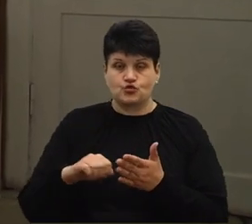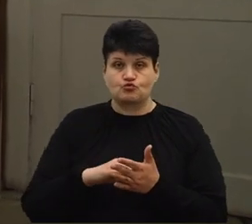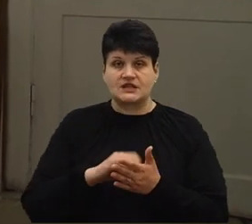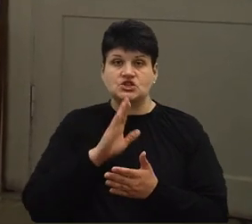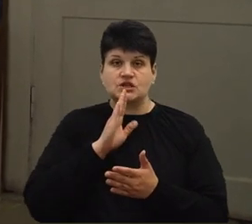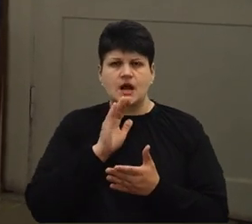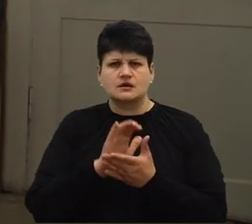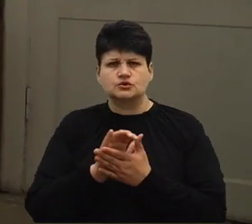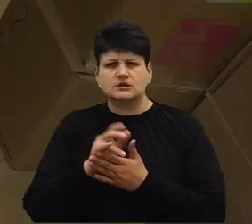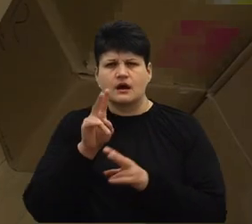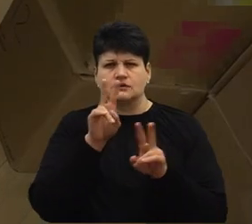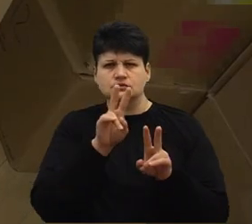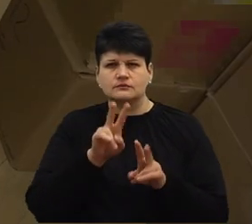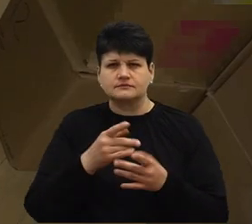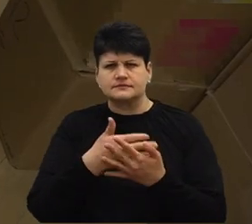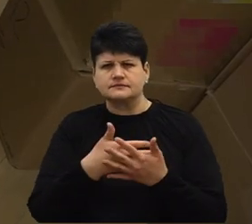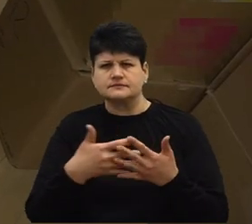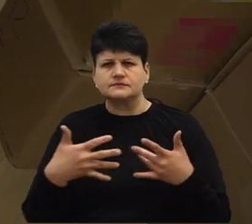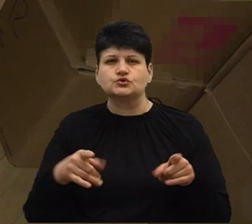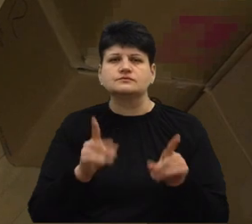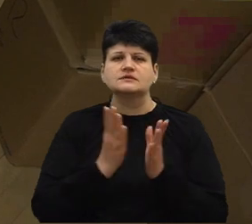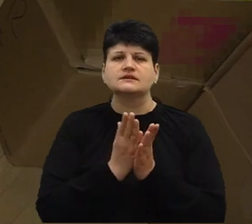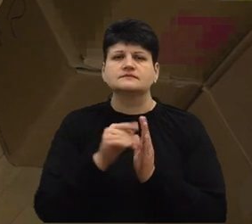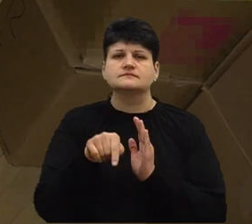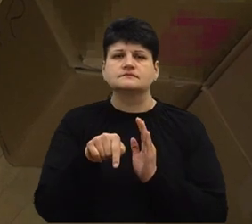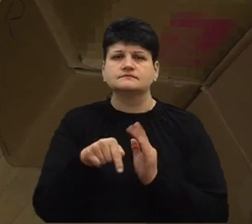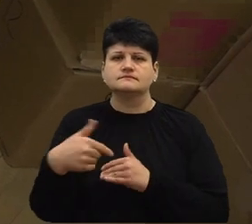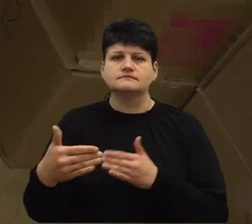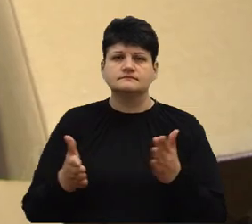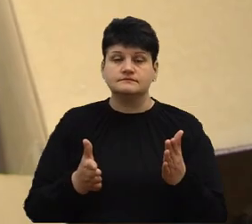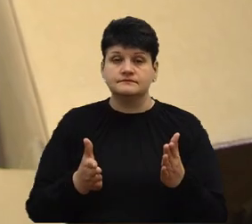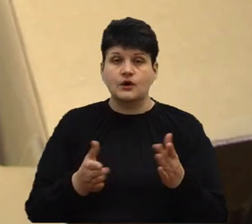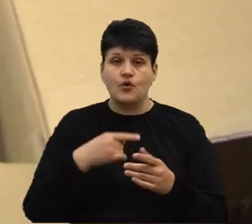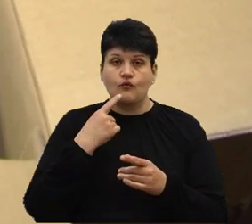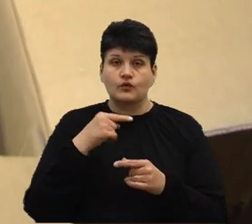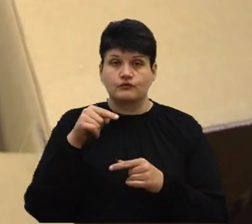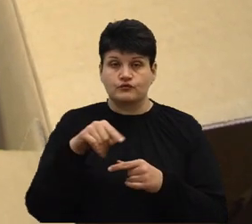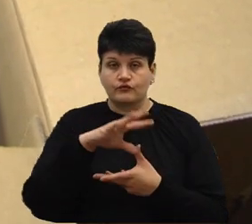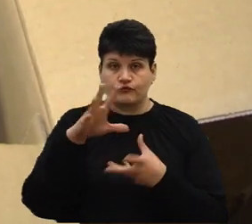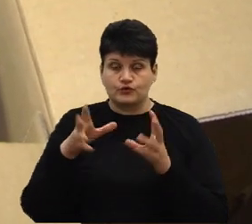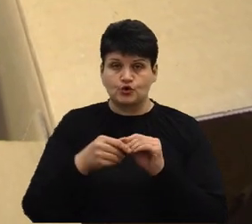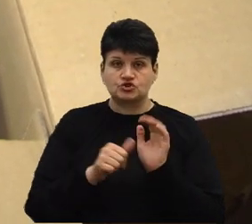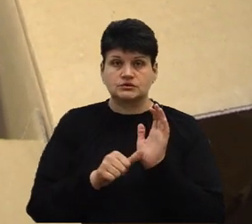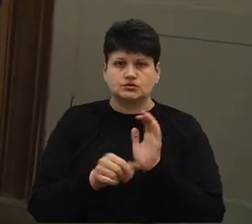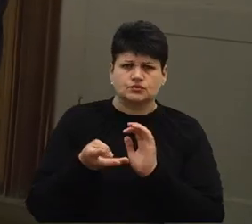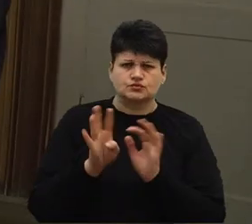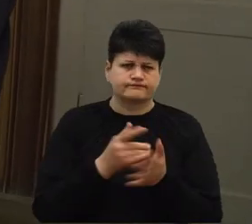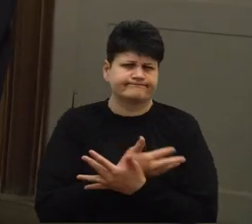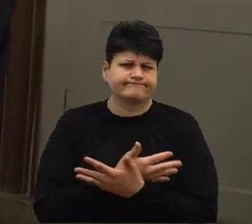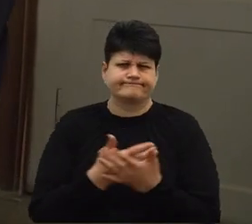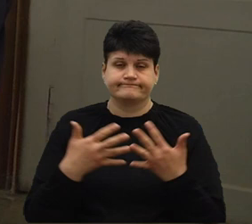ознайомлюється з переліком речей які входять до пакунка малюка каже усього у пакунку шістдесят найменувань